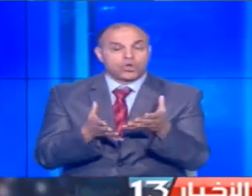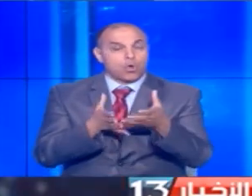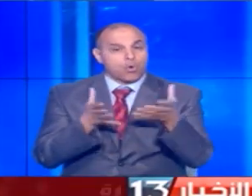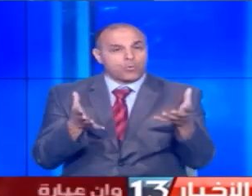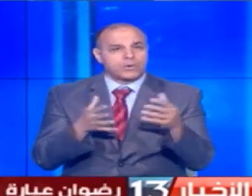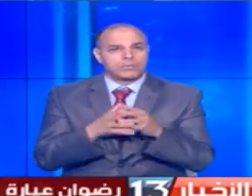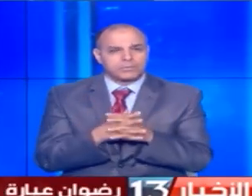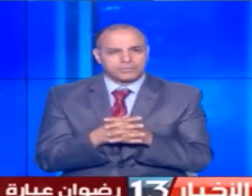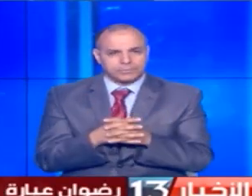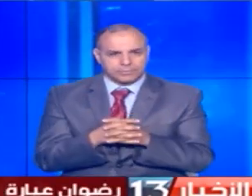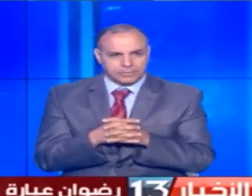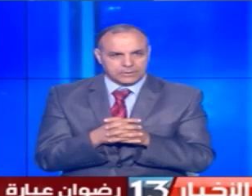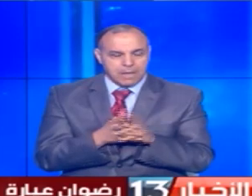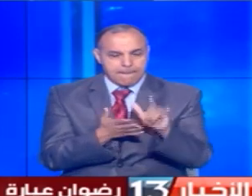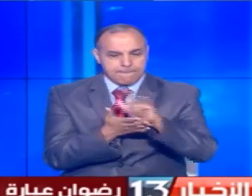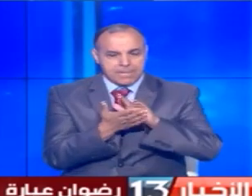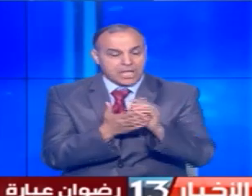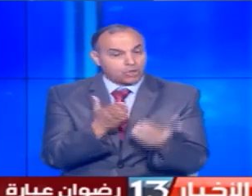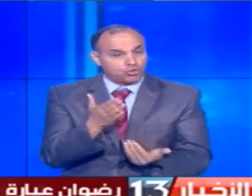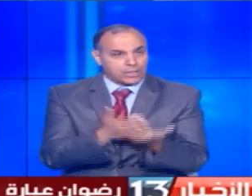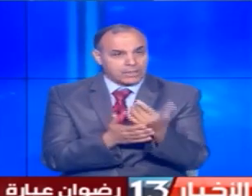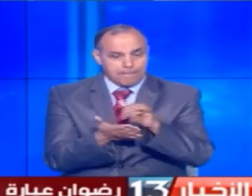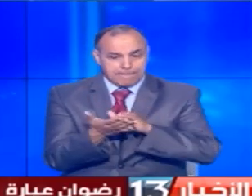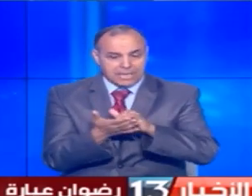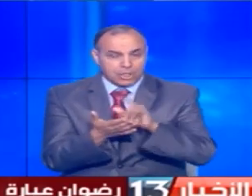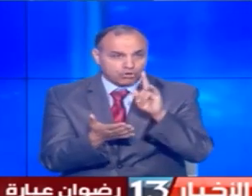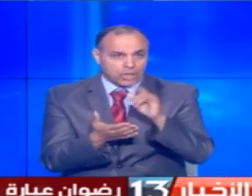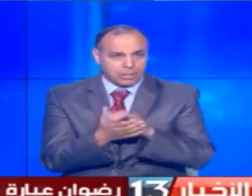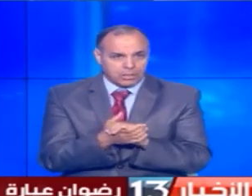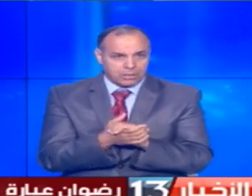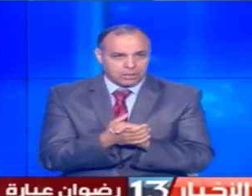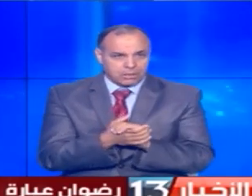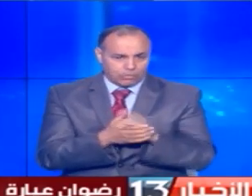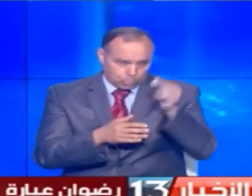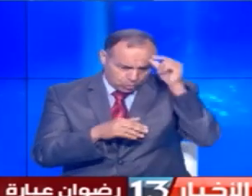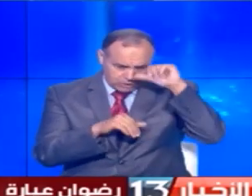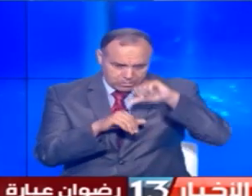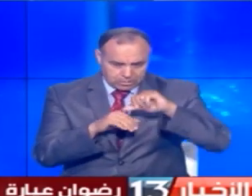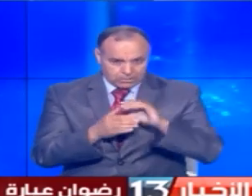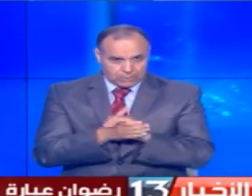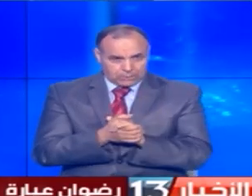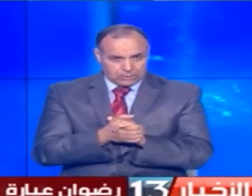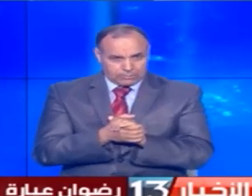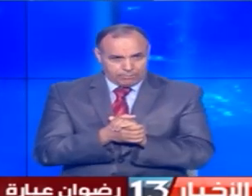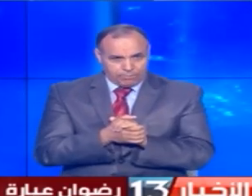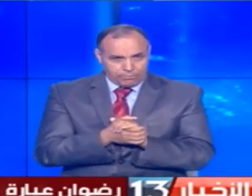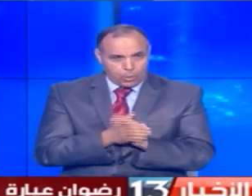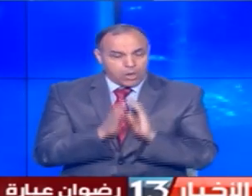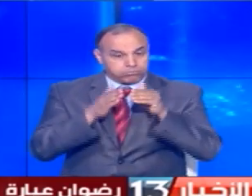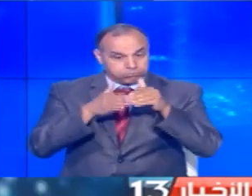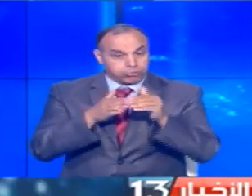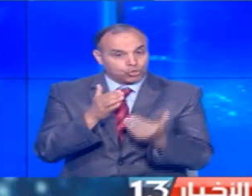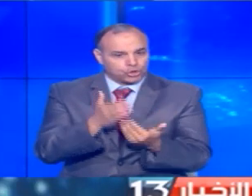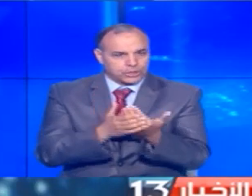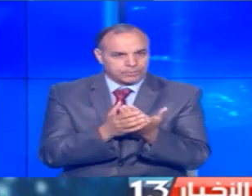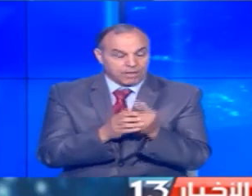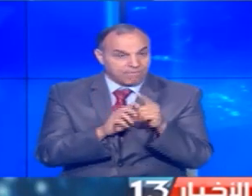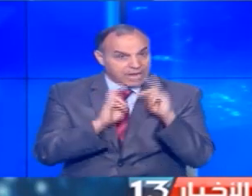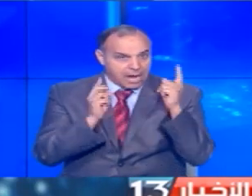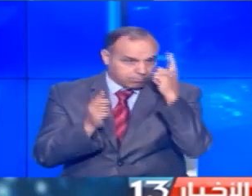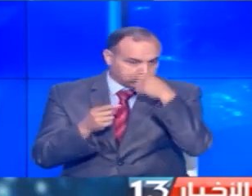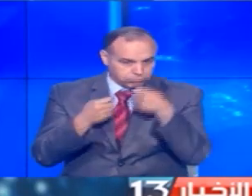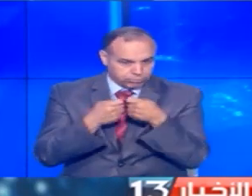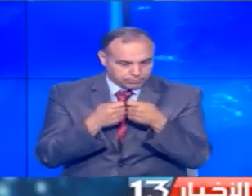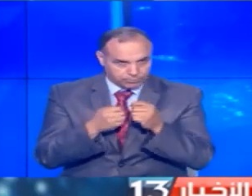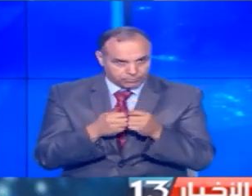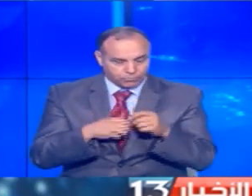من قبيل مطار جديد إن شاء الله بيكون في أحواز تونس، وميناء جديد بمواصفات عالمية